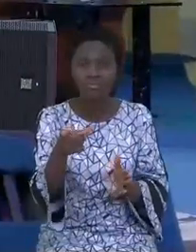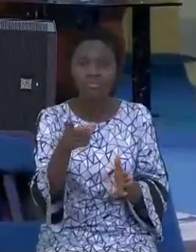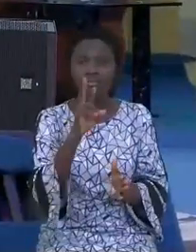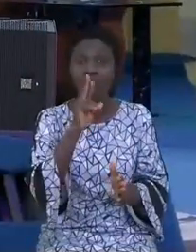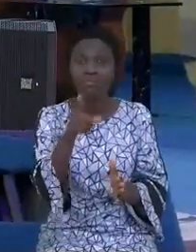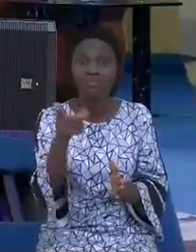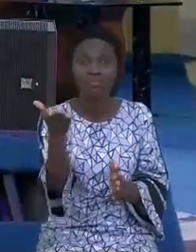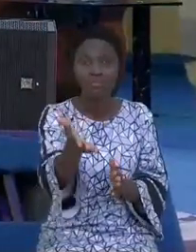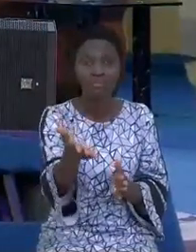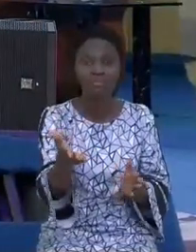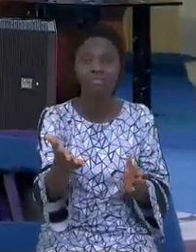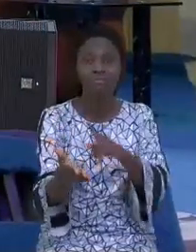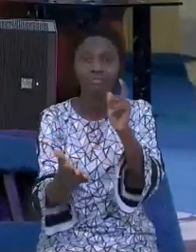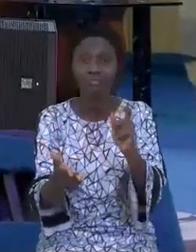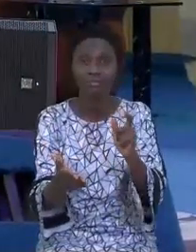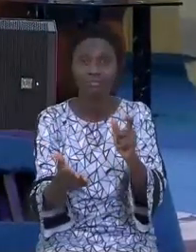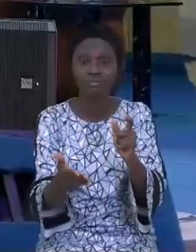Je vais entendre